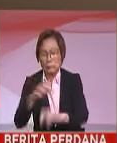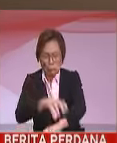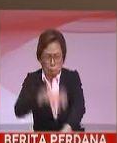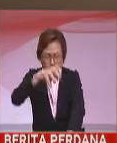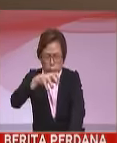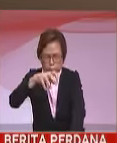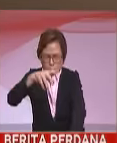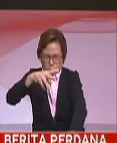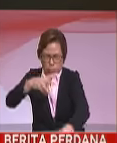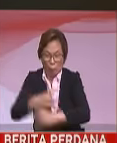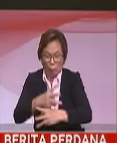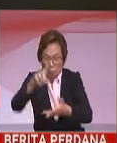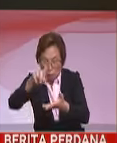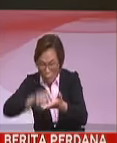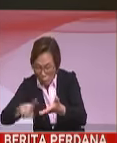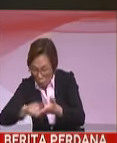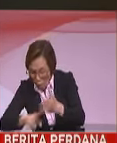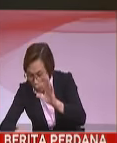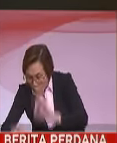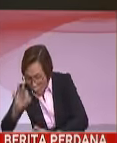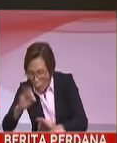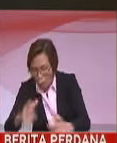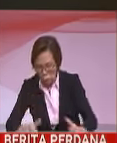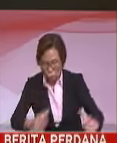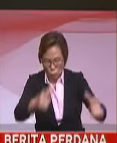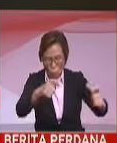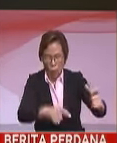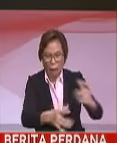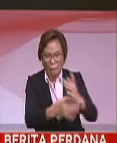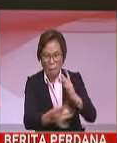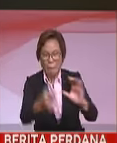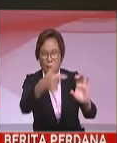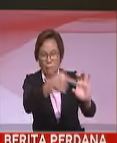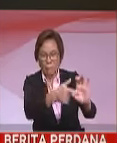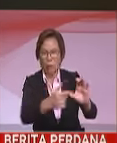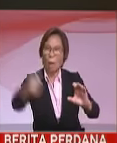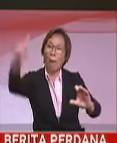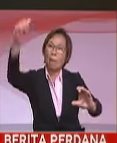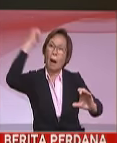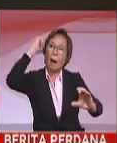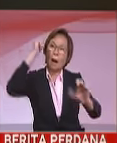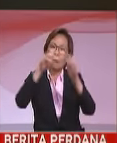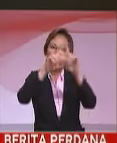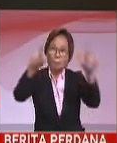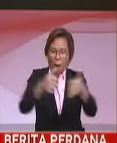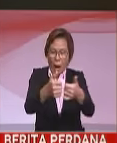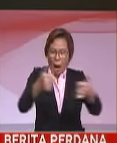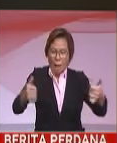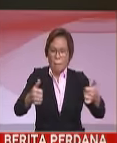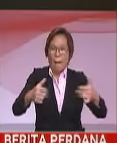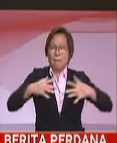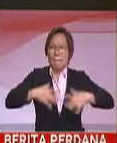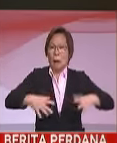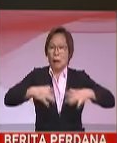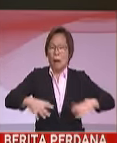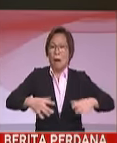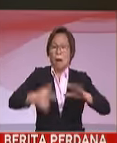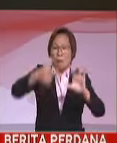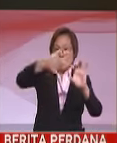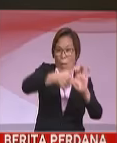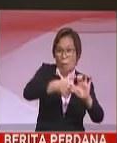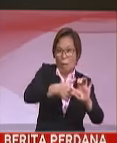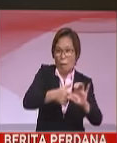teruk. Pemeriksaan awal menemukan tong mengandungi minyak petrol di belakang amari pakaian. Turut ditemukan